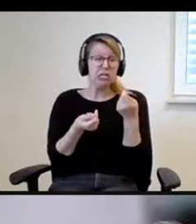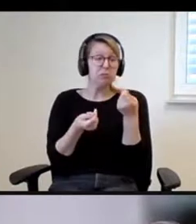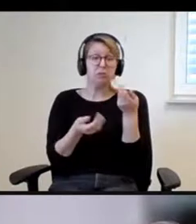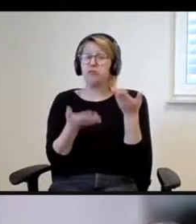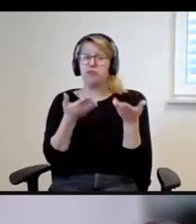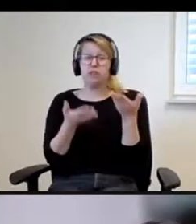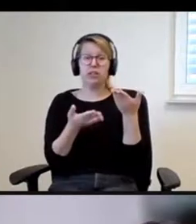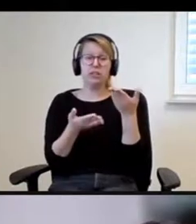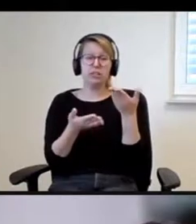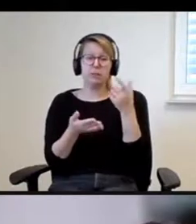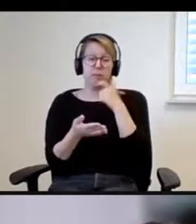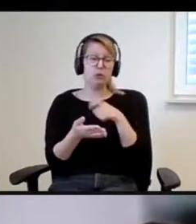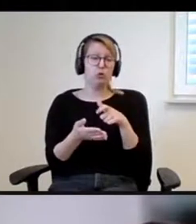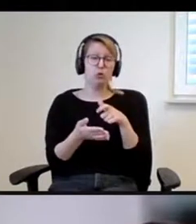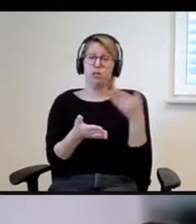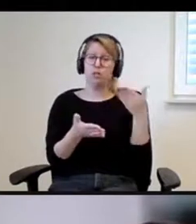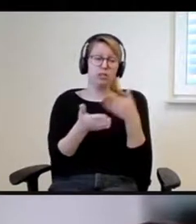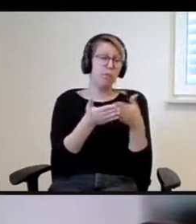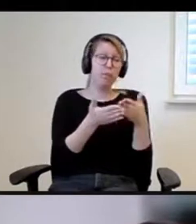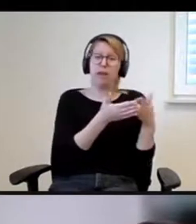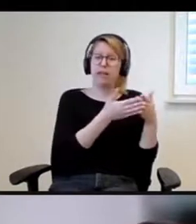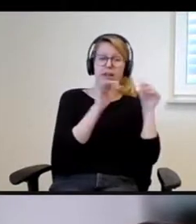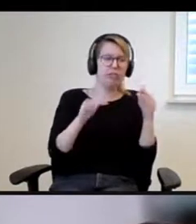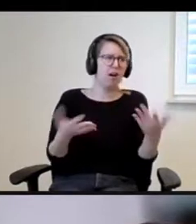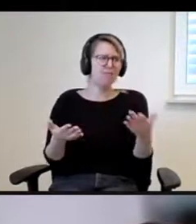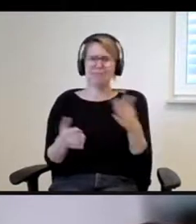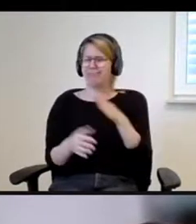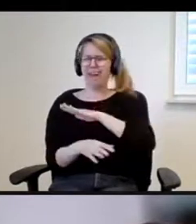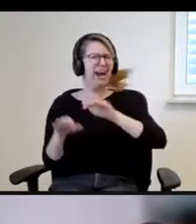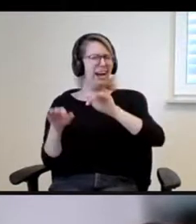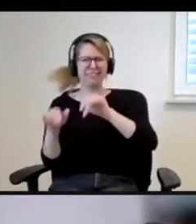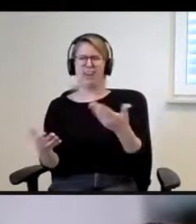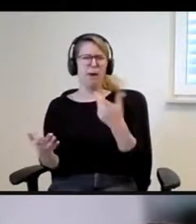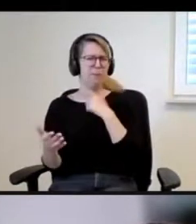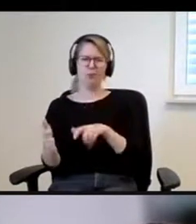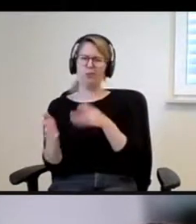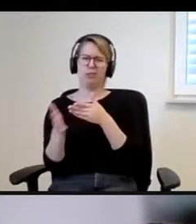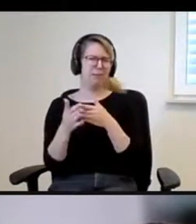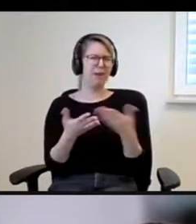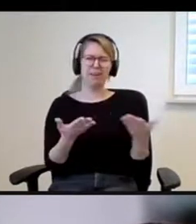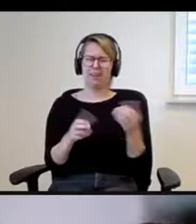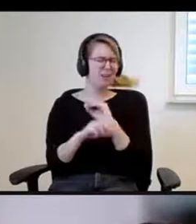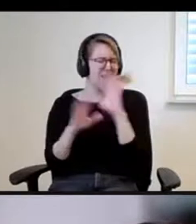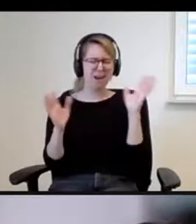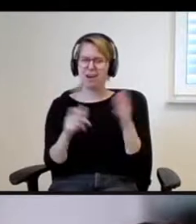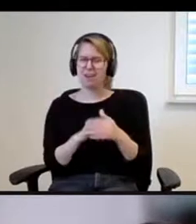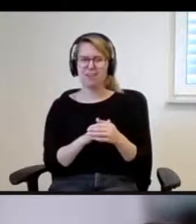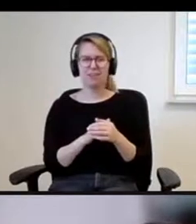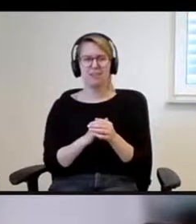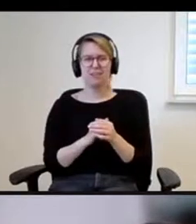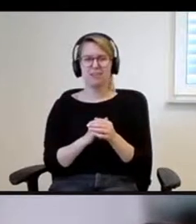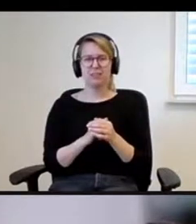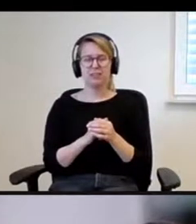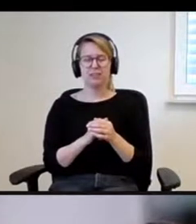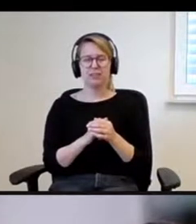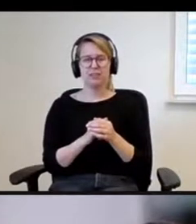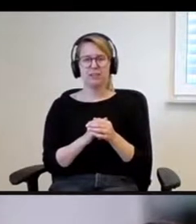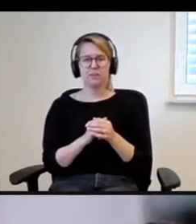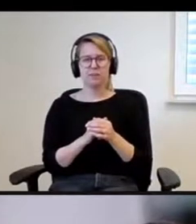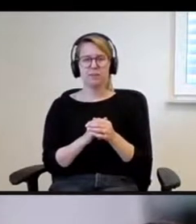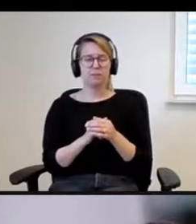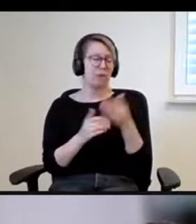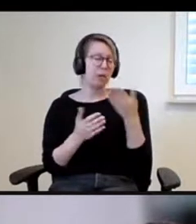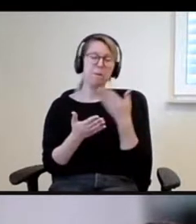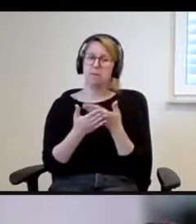on va quelque part. Et par rapport à un exemple, une bonne pratique, c'est